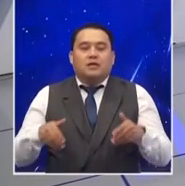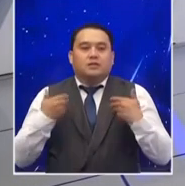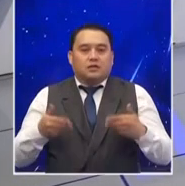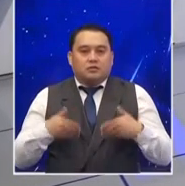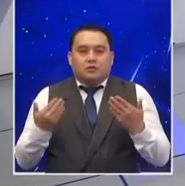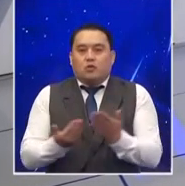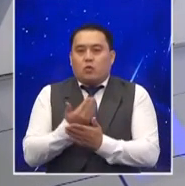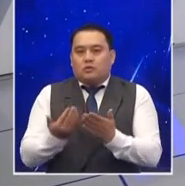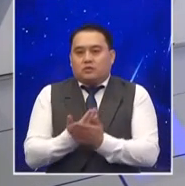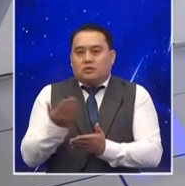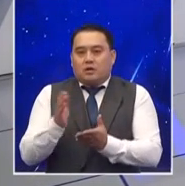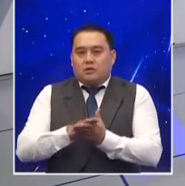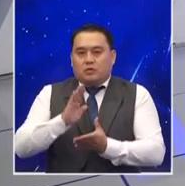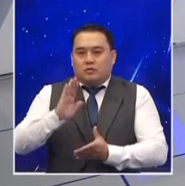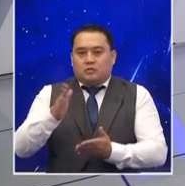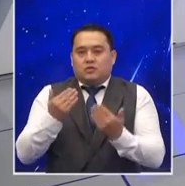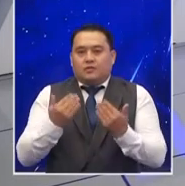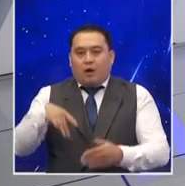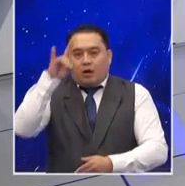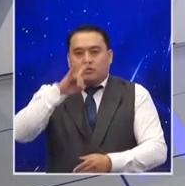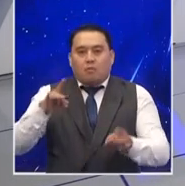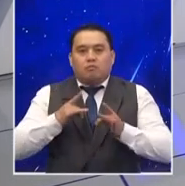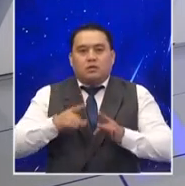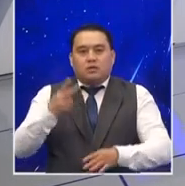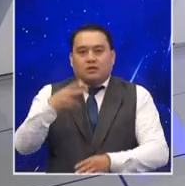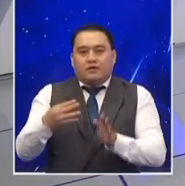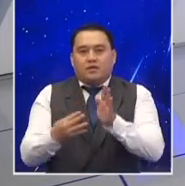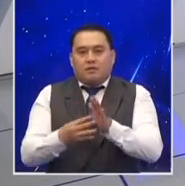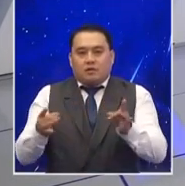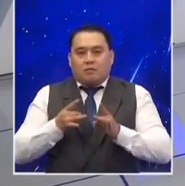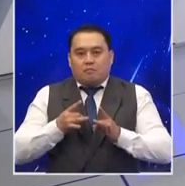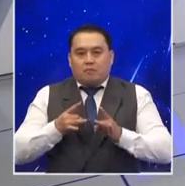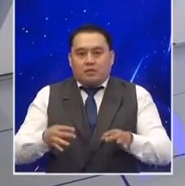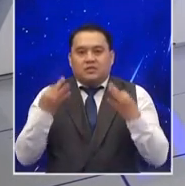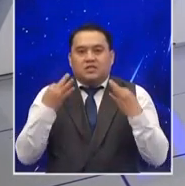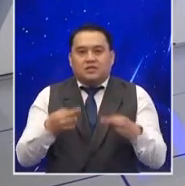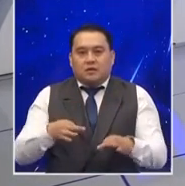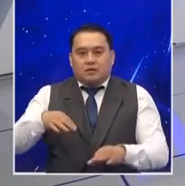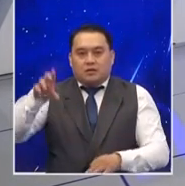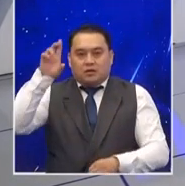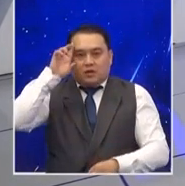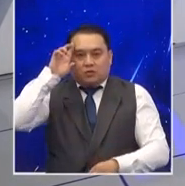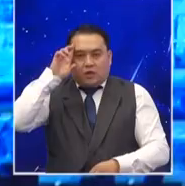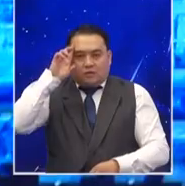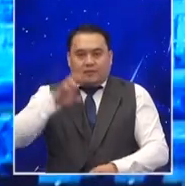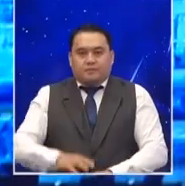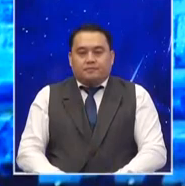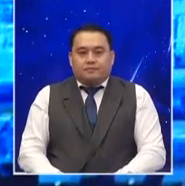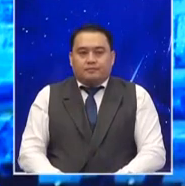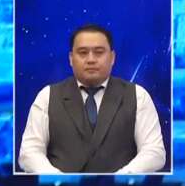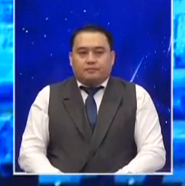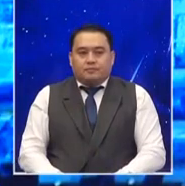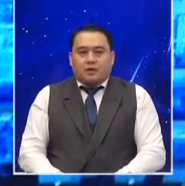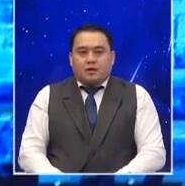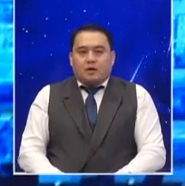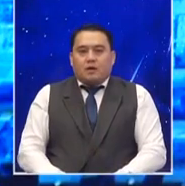Здравствуйте, уважаемые телезрители! Сегодня Казахстан празднует 29-ю годовщину независимости нашей страны.